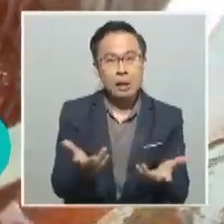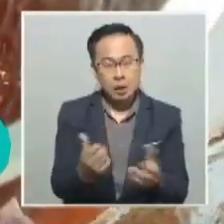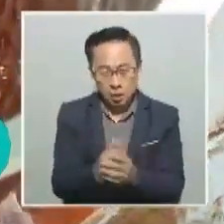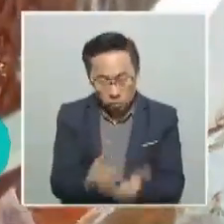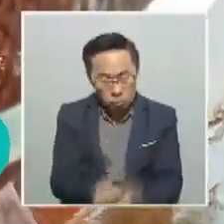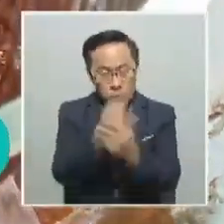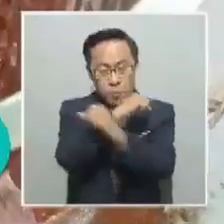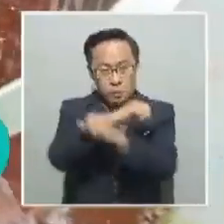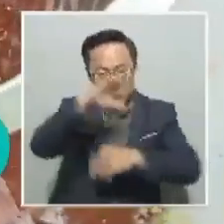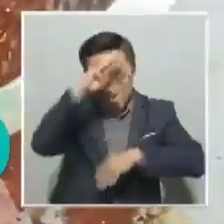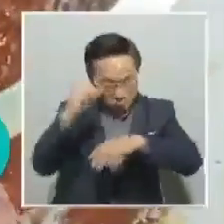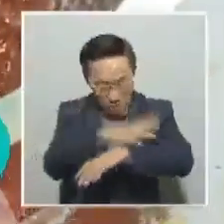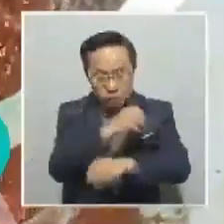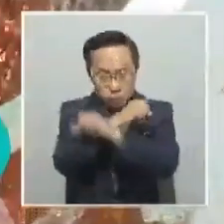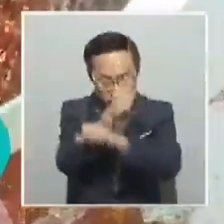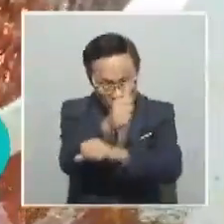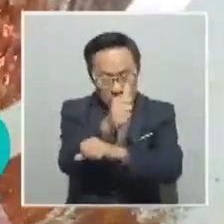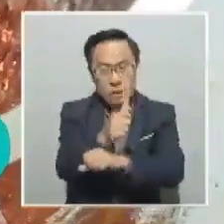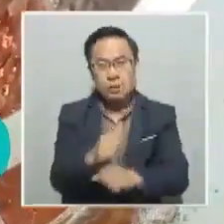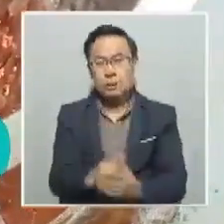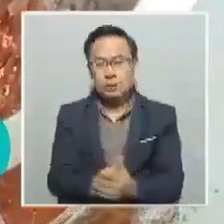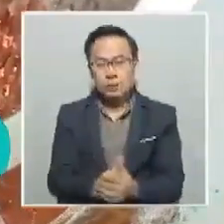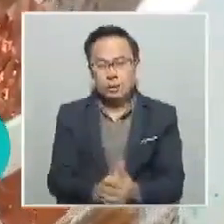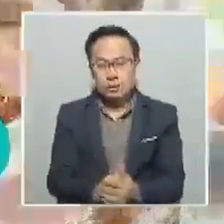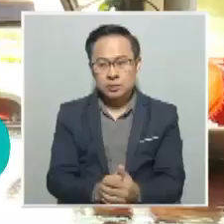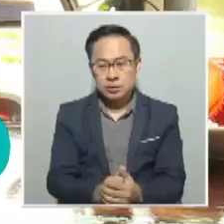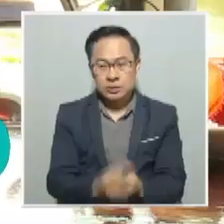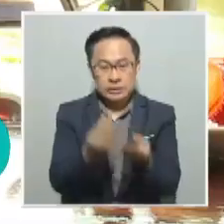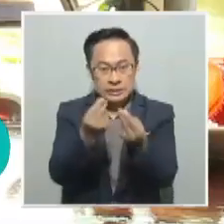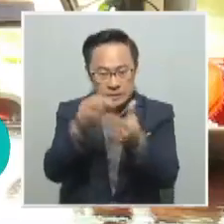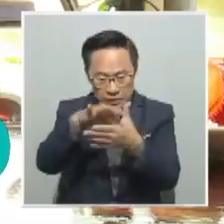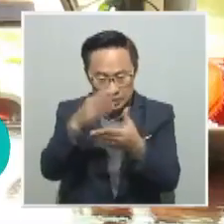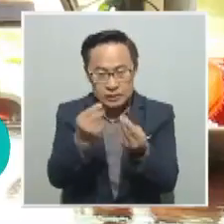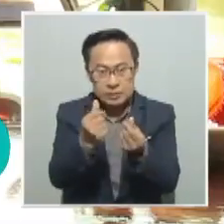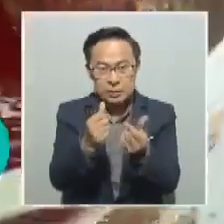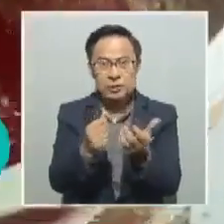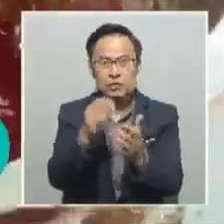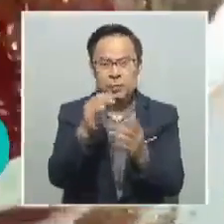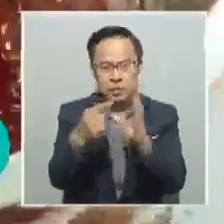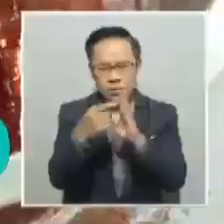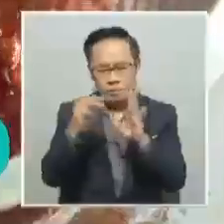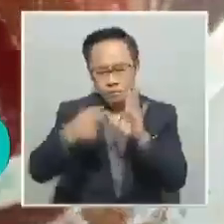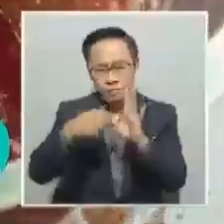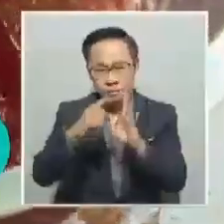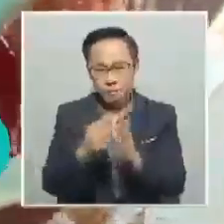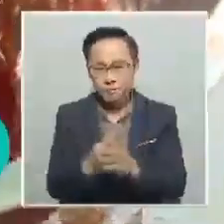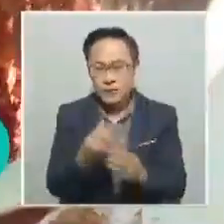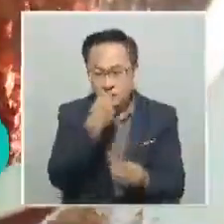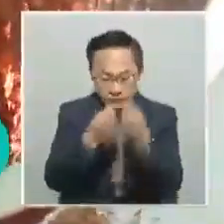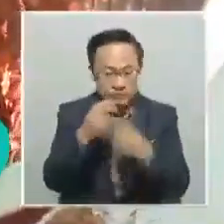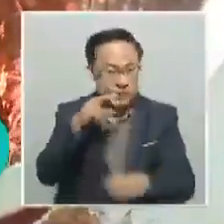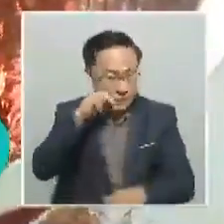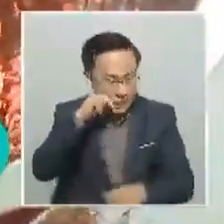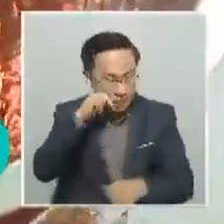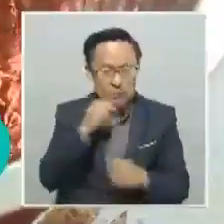ำหรับแบบป้องกันมะเร็งเลยนะ ครับโอ้สุดยอดมากๆเอาเป็นว่าไม่ลองเองไม่รู้ต้องลองดูนะฮะจะกินเป็นน้ำก็ได้